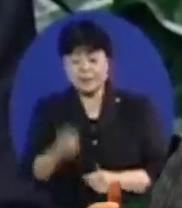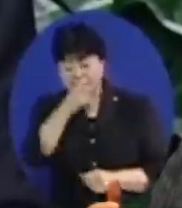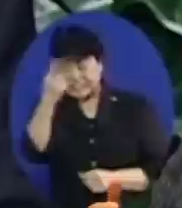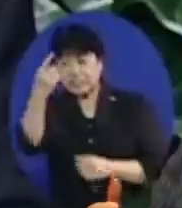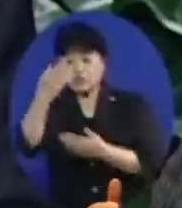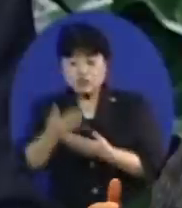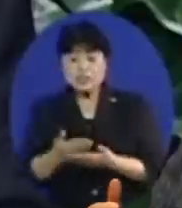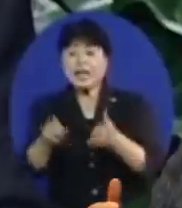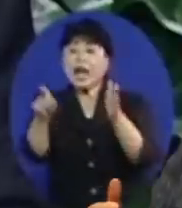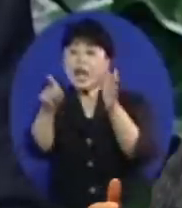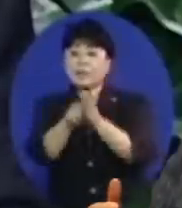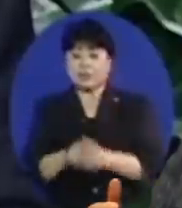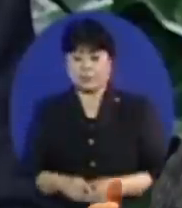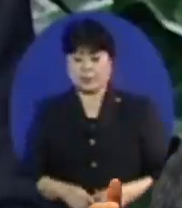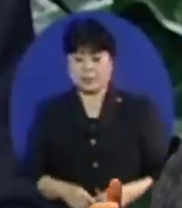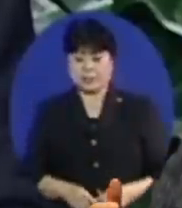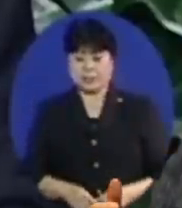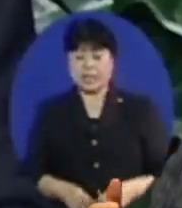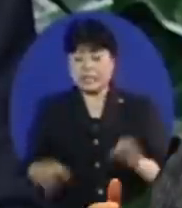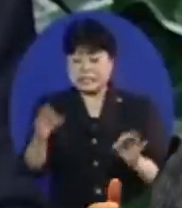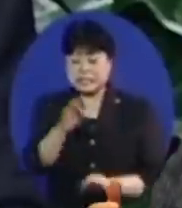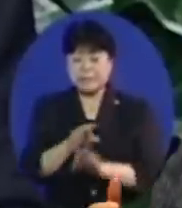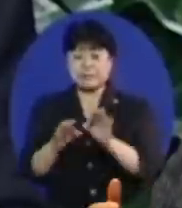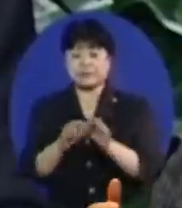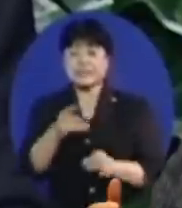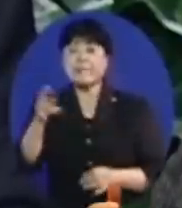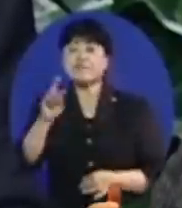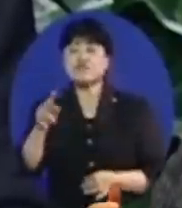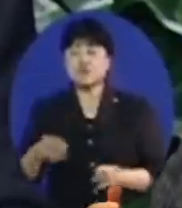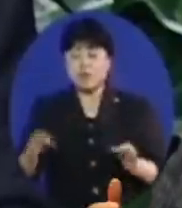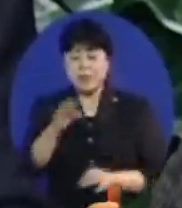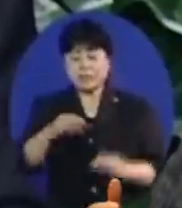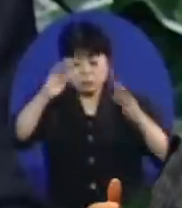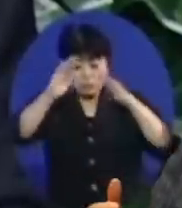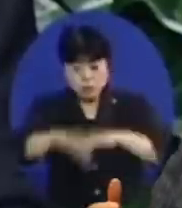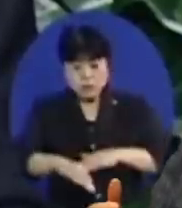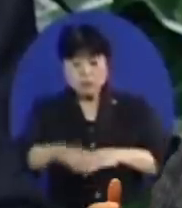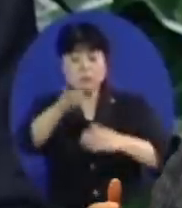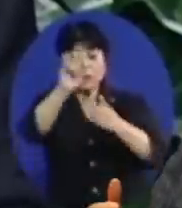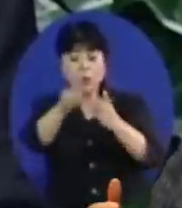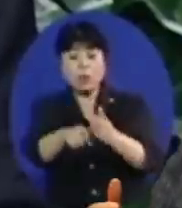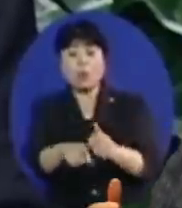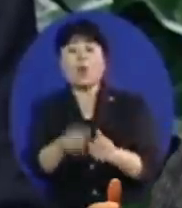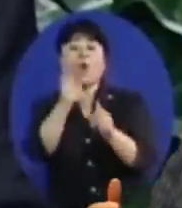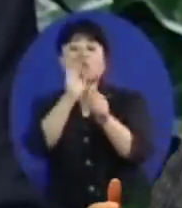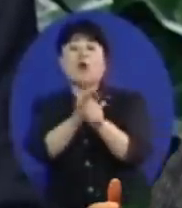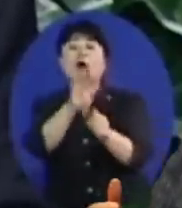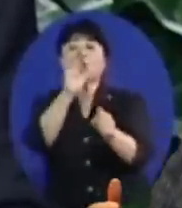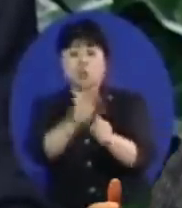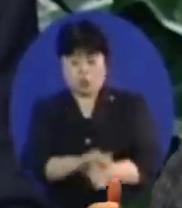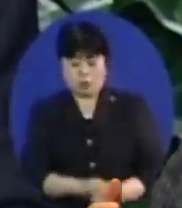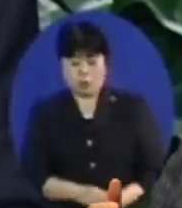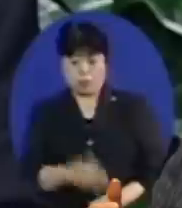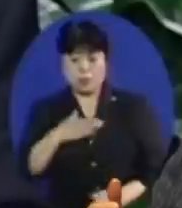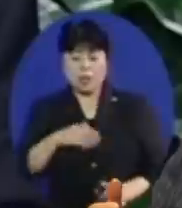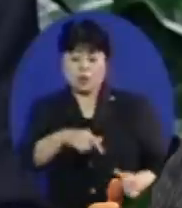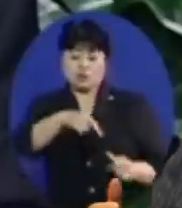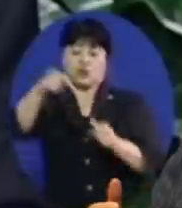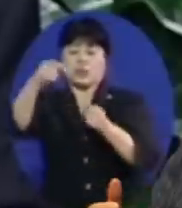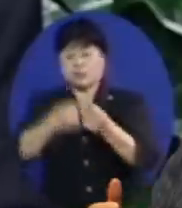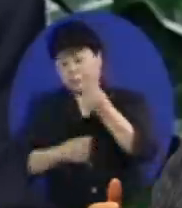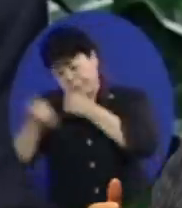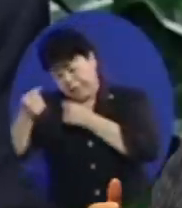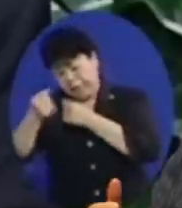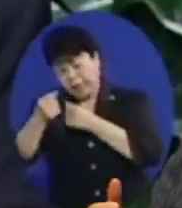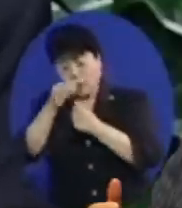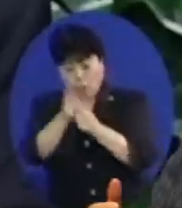되고 산풍사고와 같이 백주에 백화점이 무너지는 그런 사고가 생기더라도 나를 면하게 해줄 줄